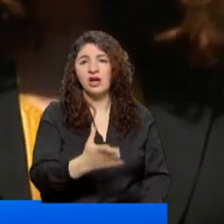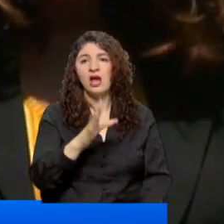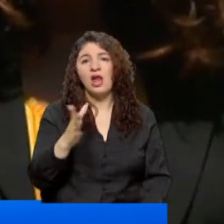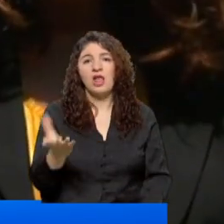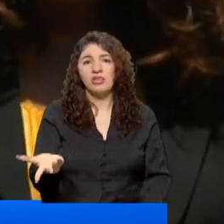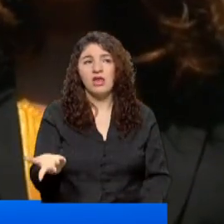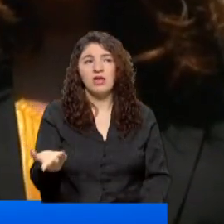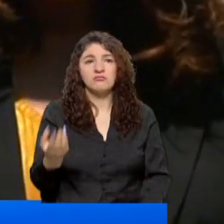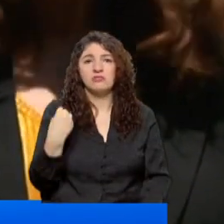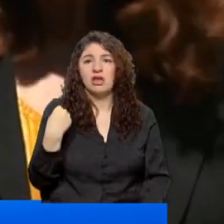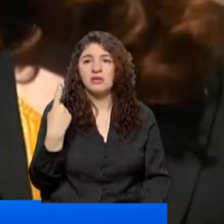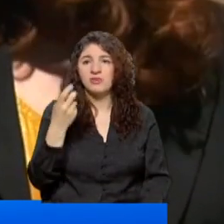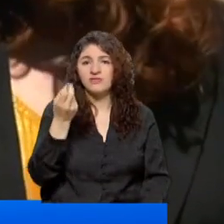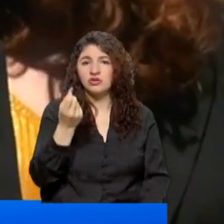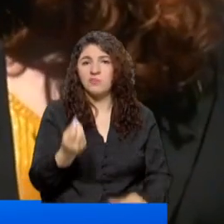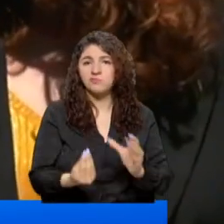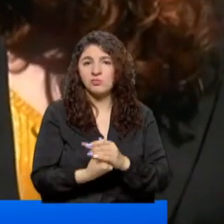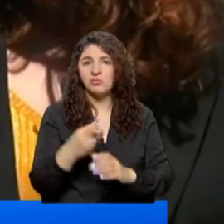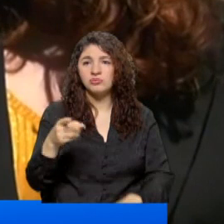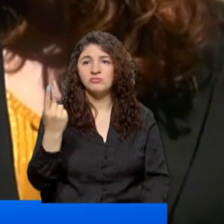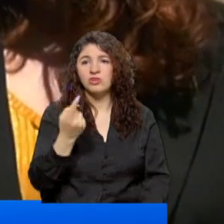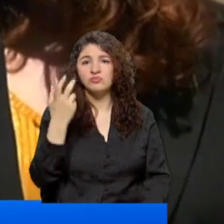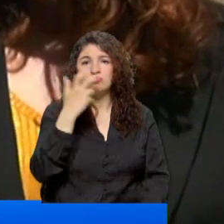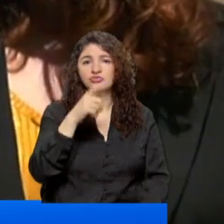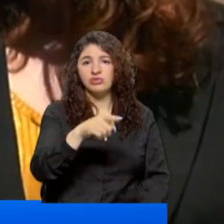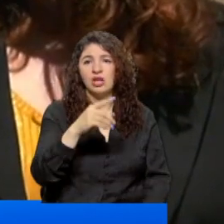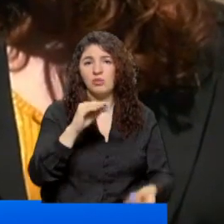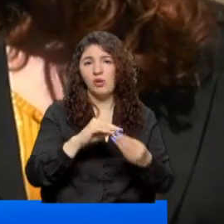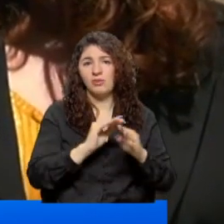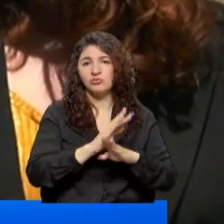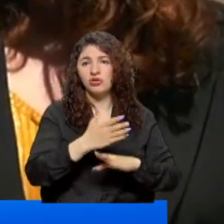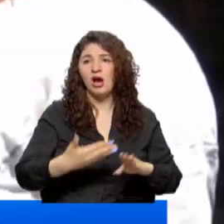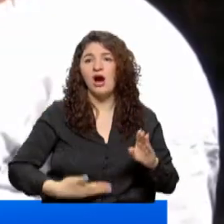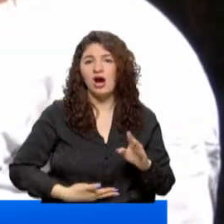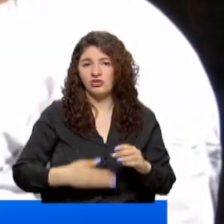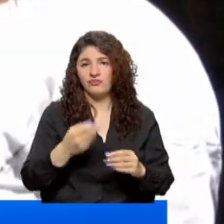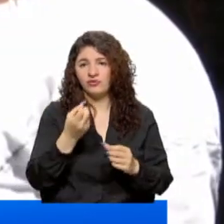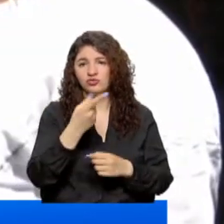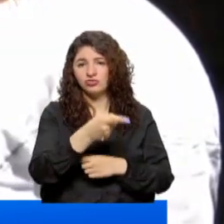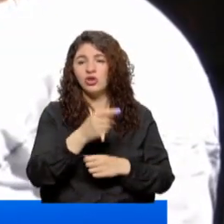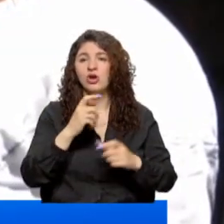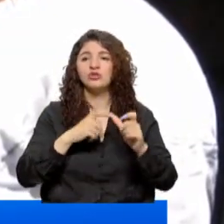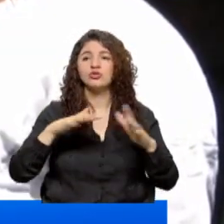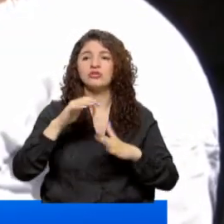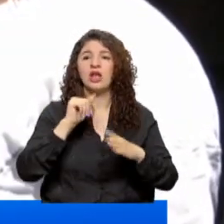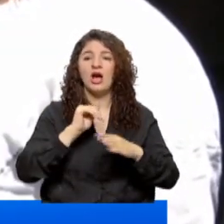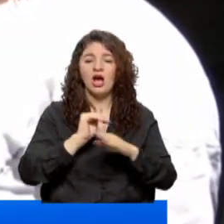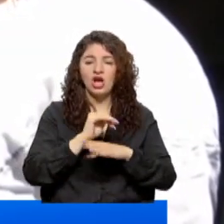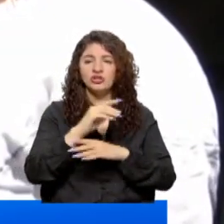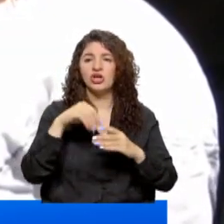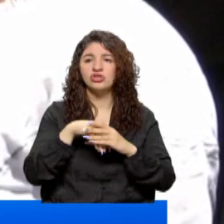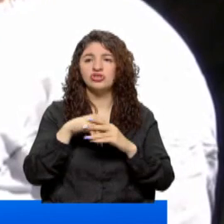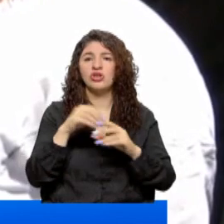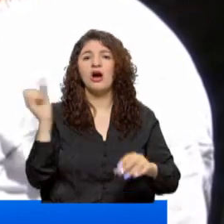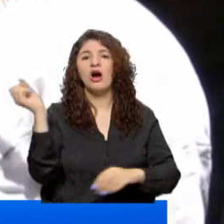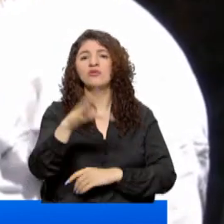Herhalde yeni bir virüs icat etti bunlardan müzisyenler vuracak açlık virüsü sosyal hayatın içine atılmış bir